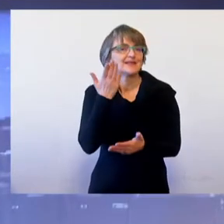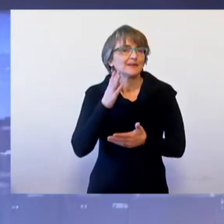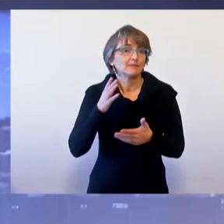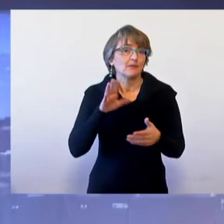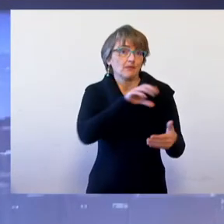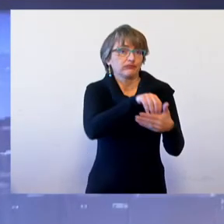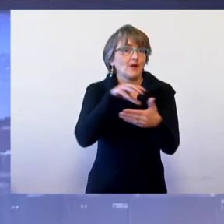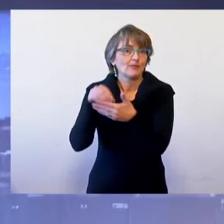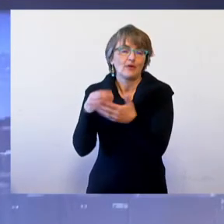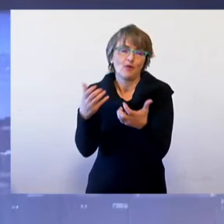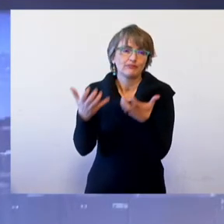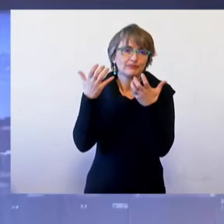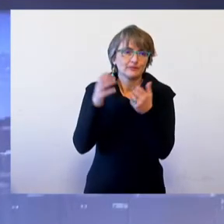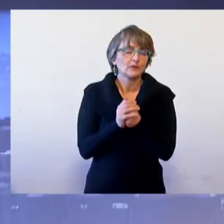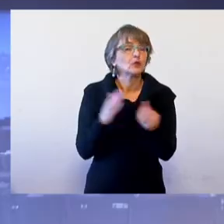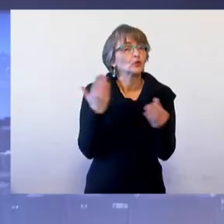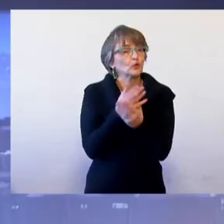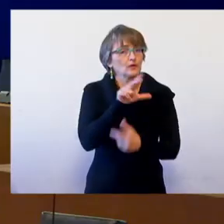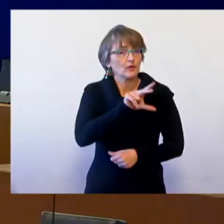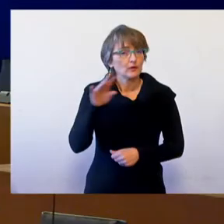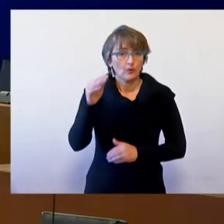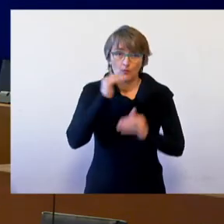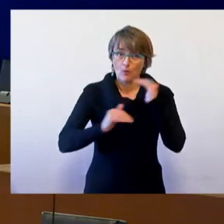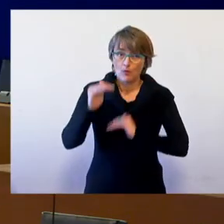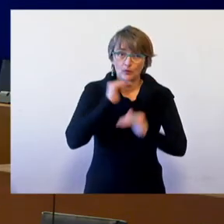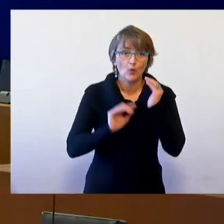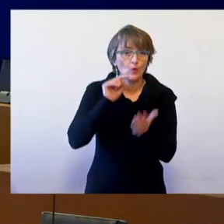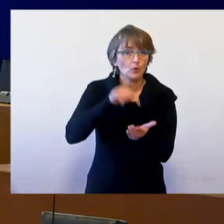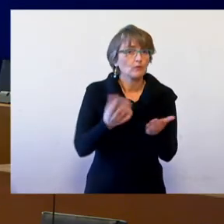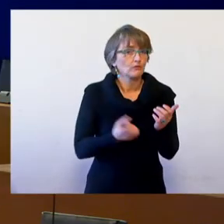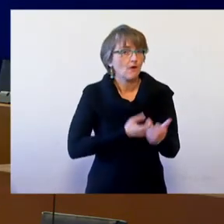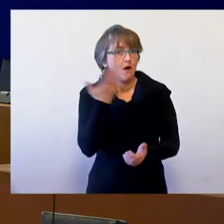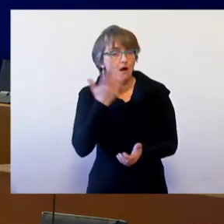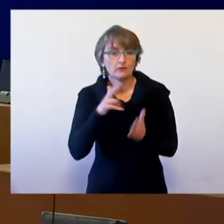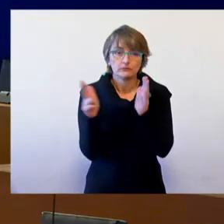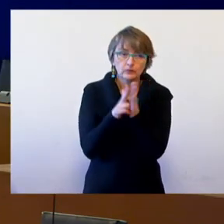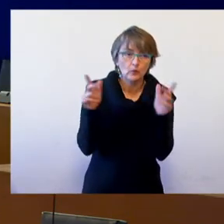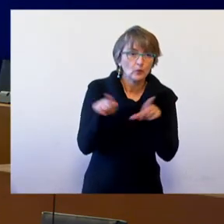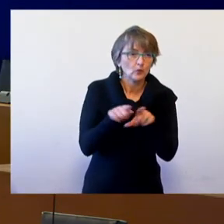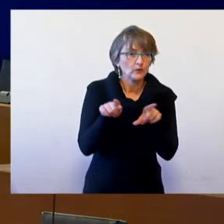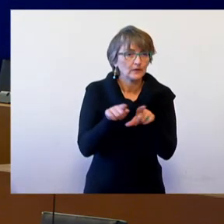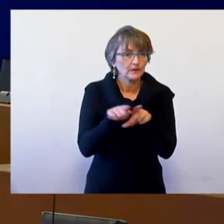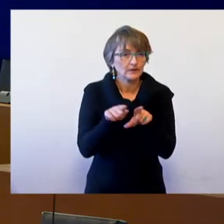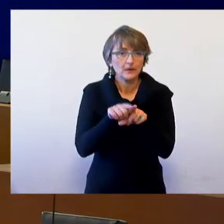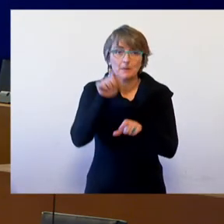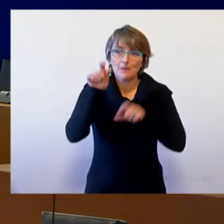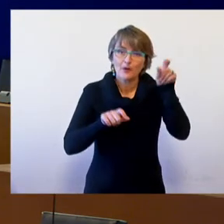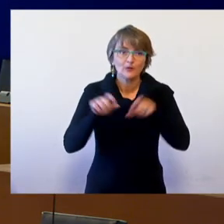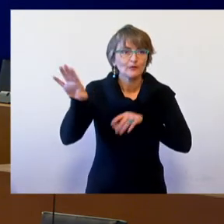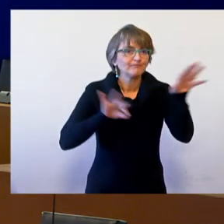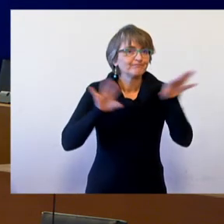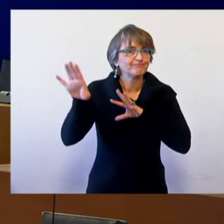Donc voilà, il s'agit pour l'affaire 34 d'approuver la programmation des lieux d'art, d'autoriser l'invitation de personnes, évidemment, pour assister